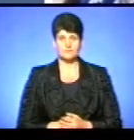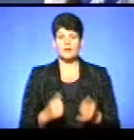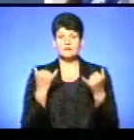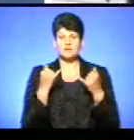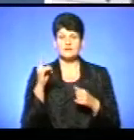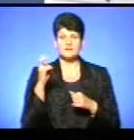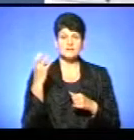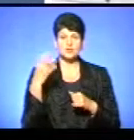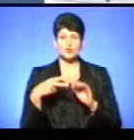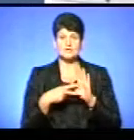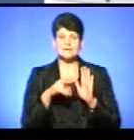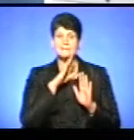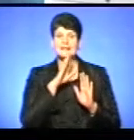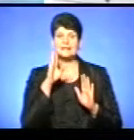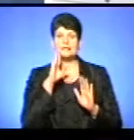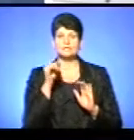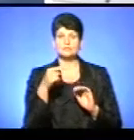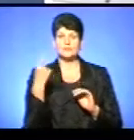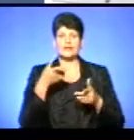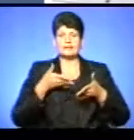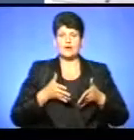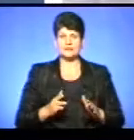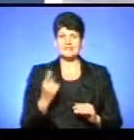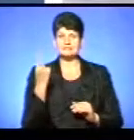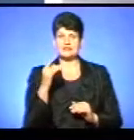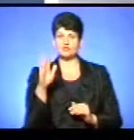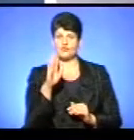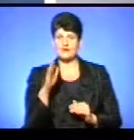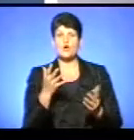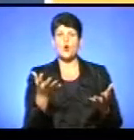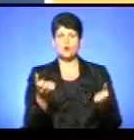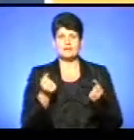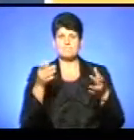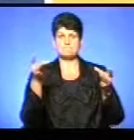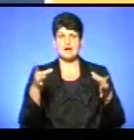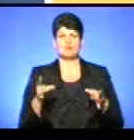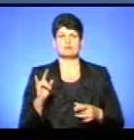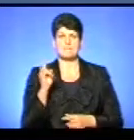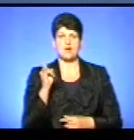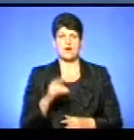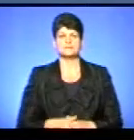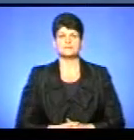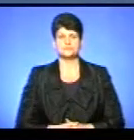Сьогодні 247 матерів Тернопільщини, які народили з 1 вересня, отримають пакунки малюка.